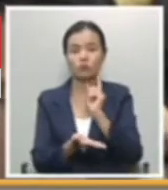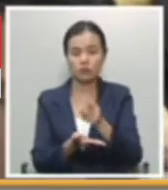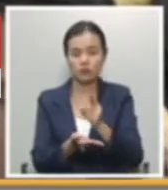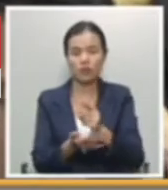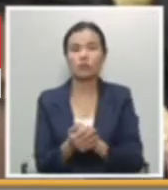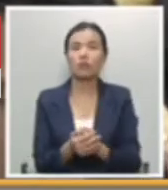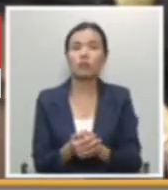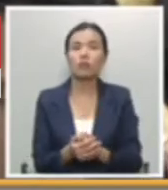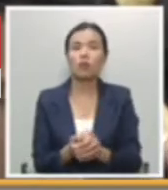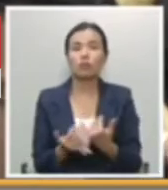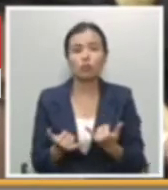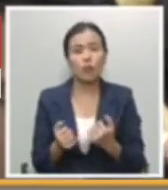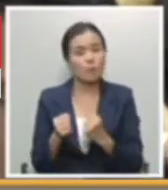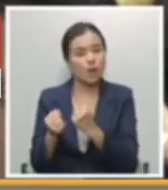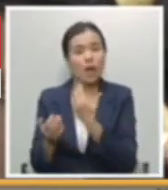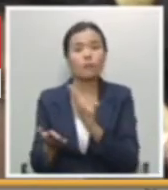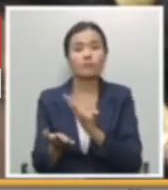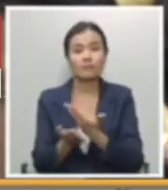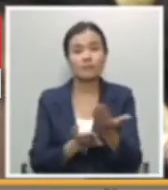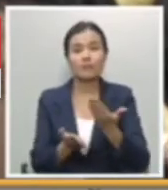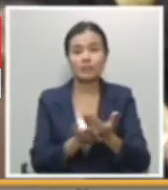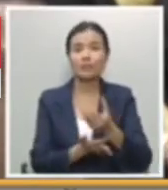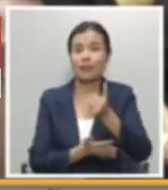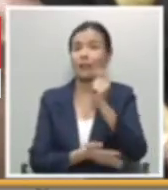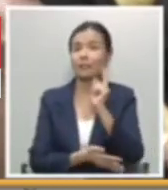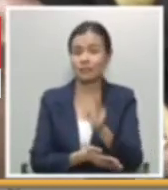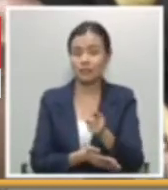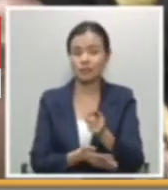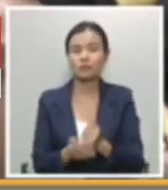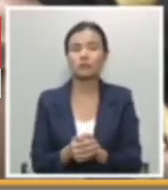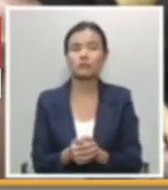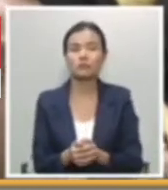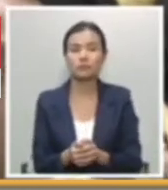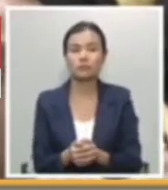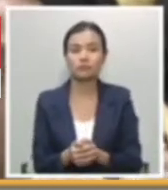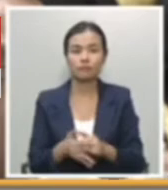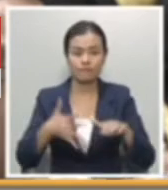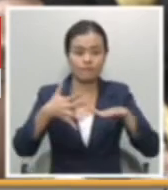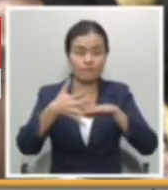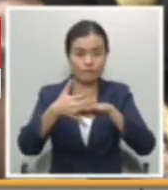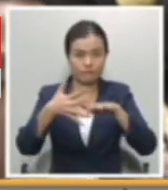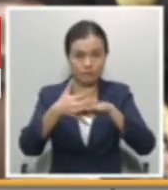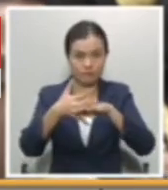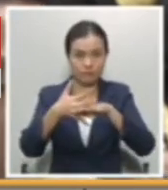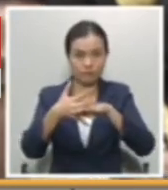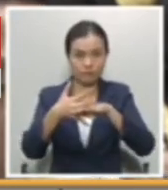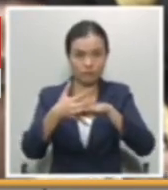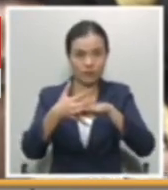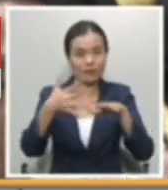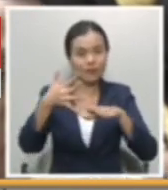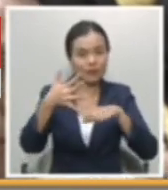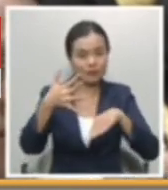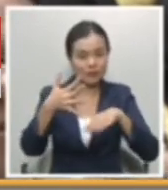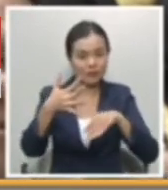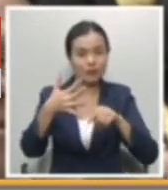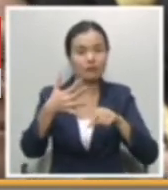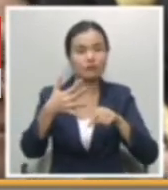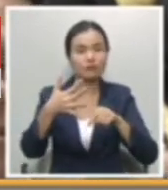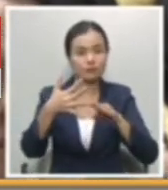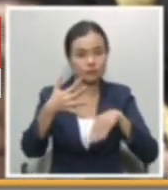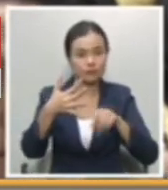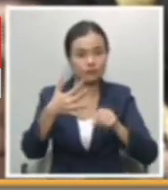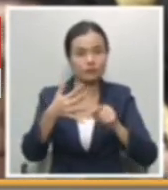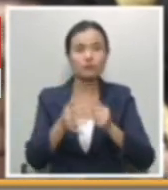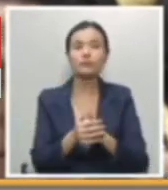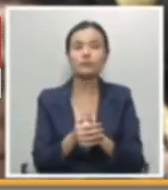ำลังซื้อขณะนี้เนี่ยถ้าเรามองถึงระดับกลางและระดับล่างประ